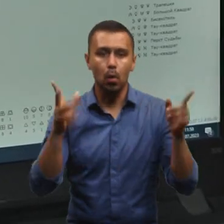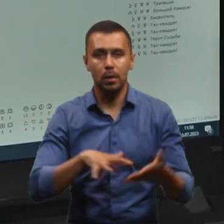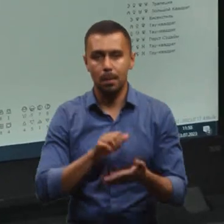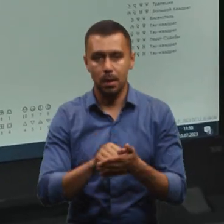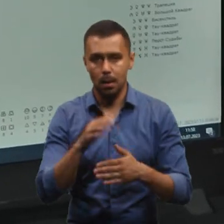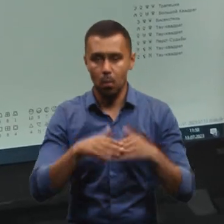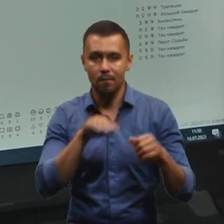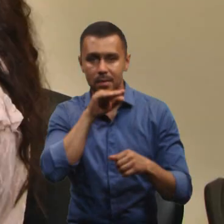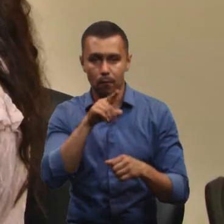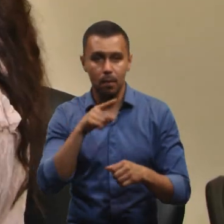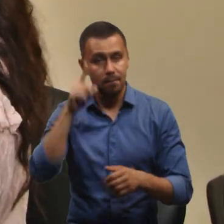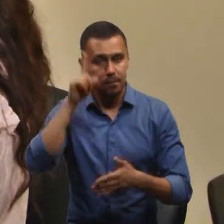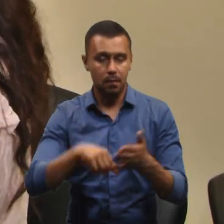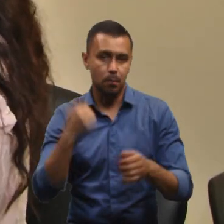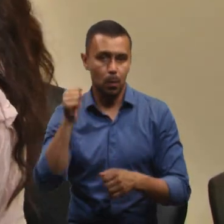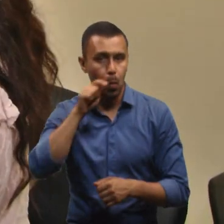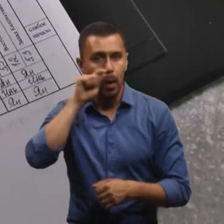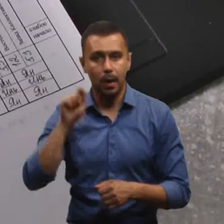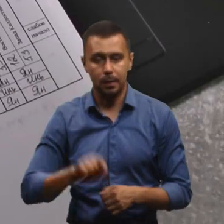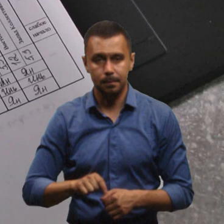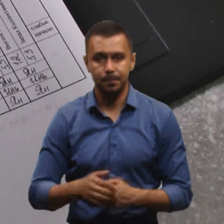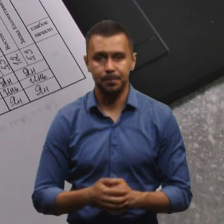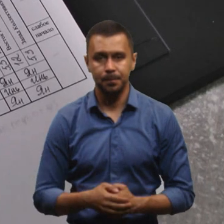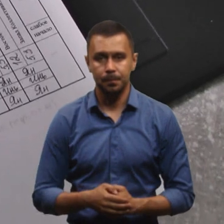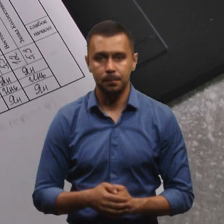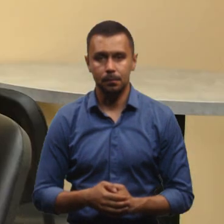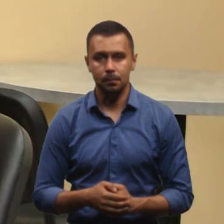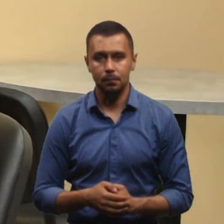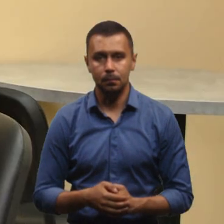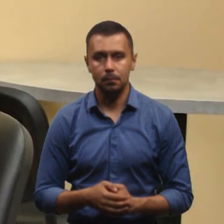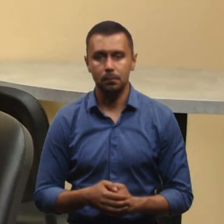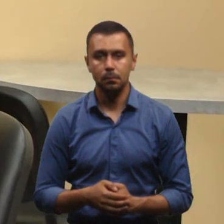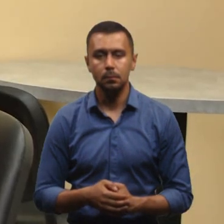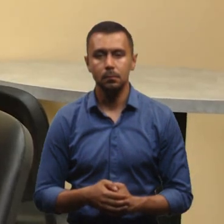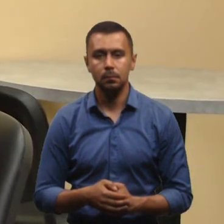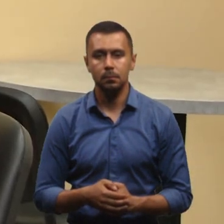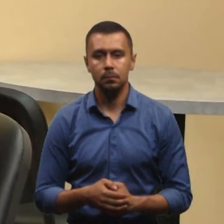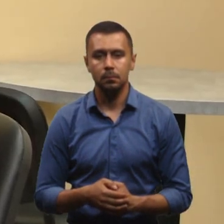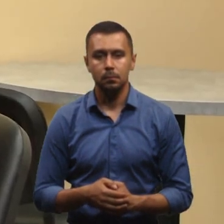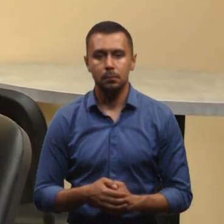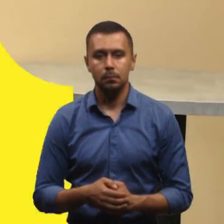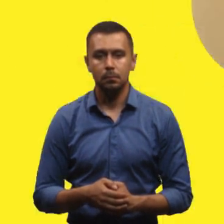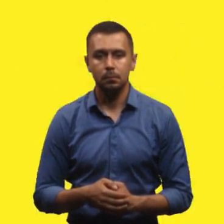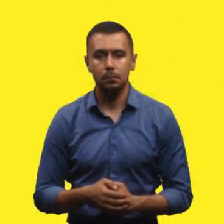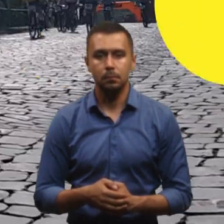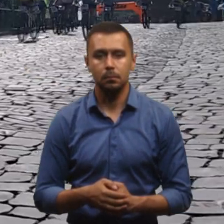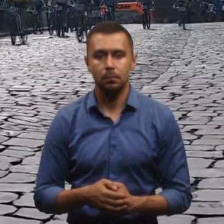займається професійно і, каже, вірить у перемогу України. Ярослава Антошевська, Юрій Чорний, Суспільне новини, Хмельницький.